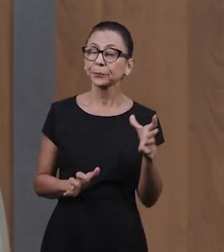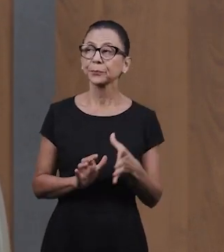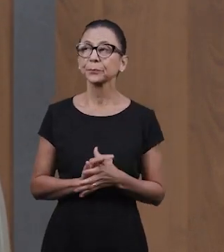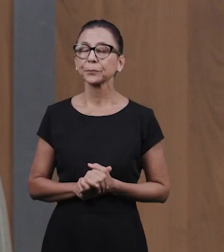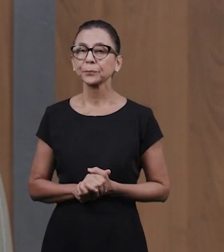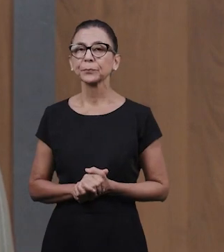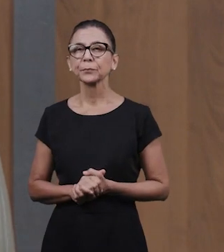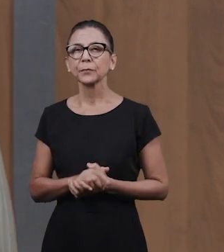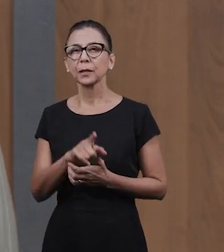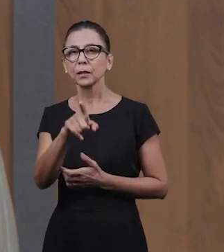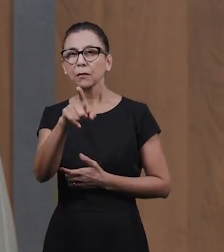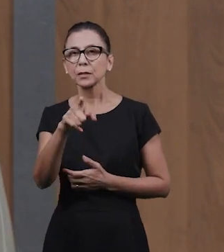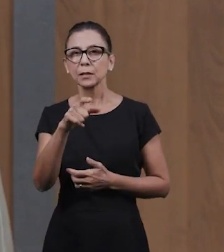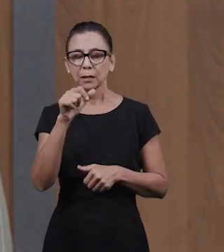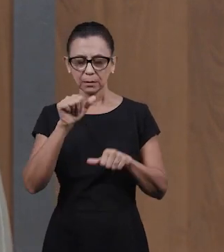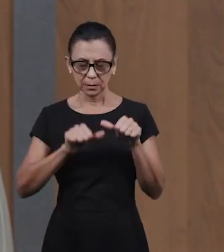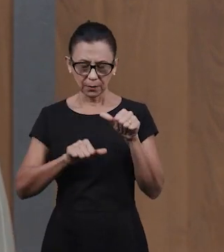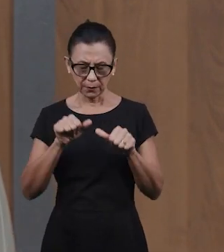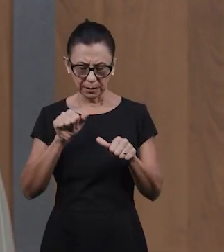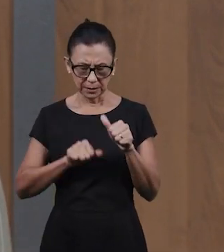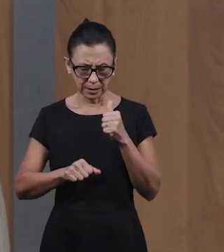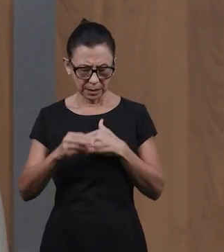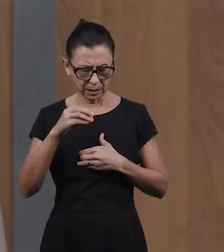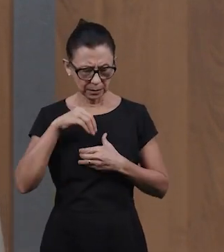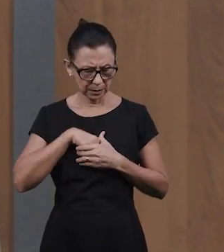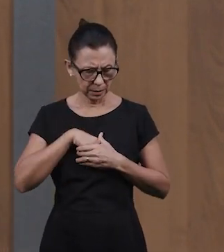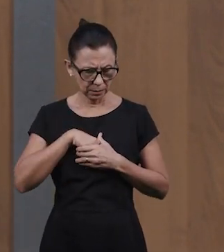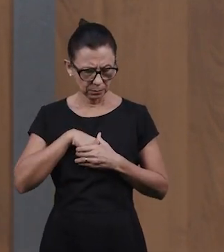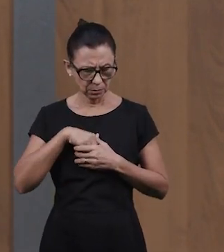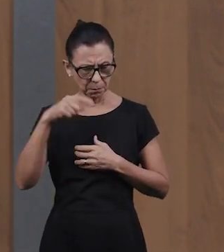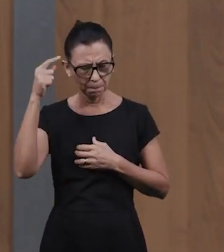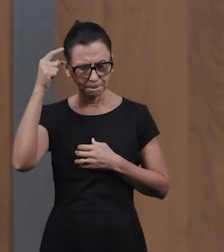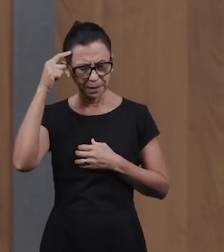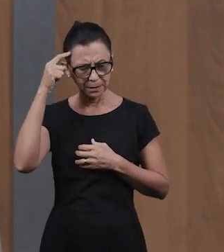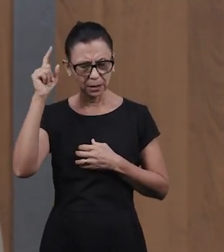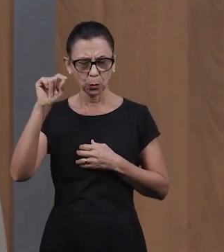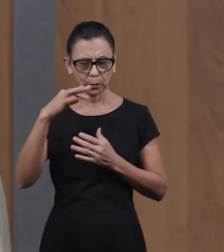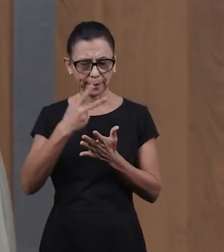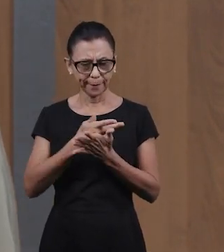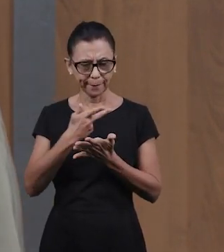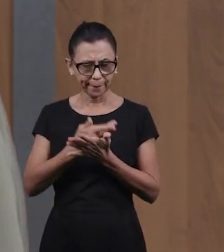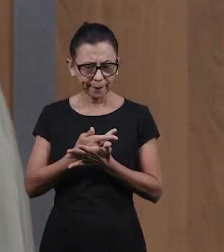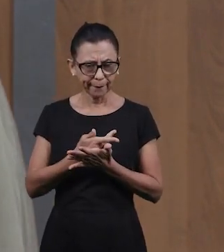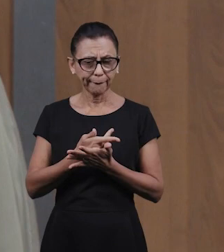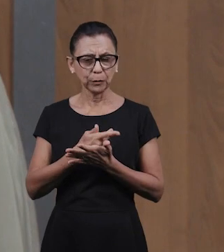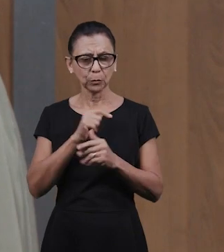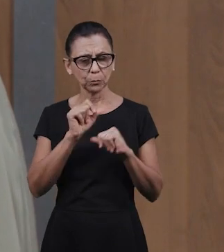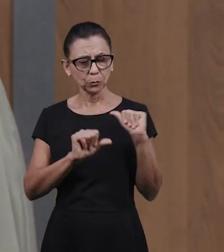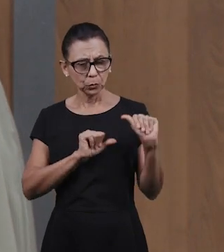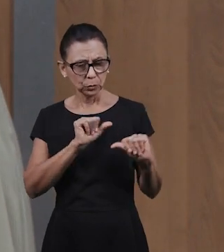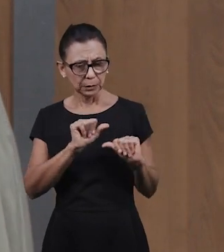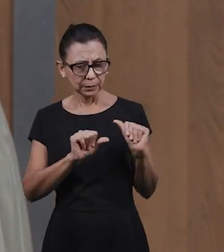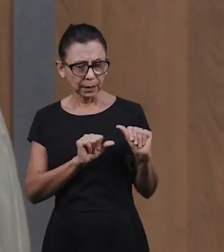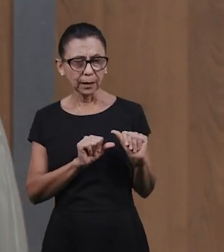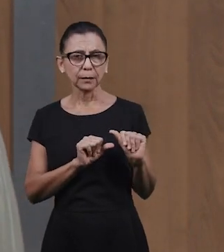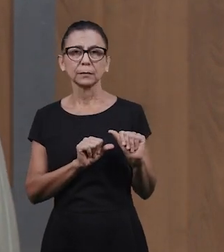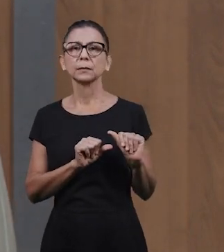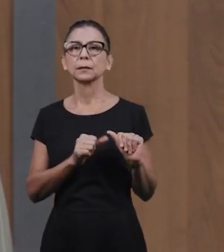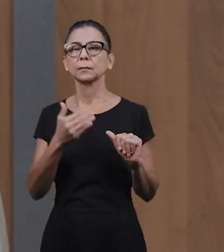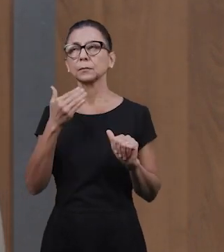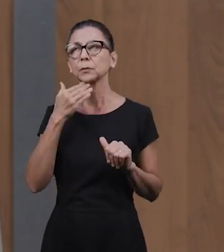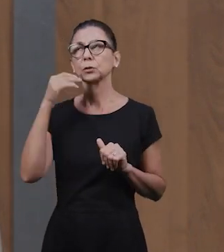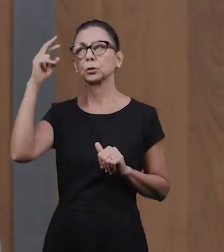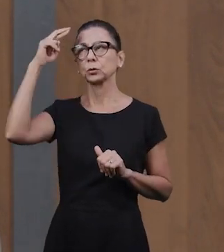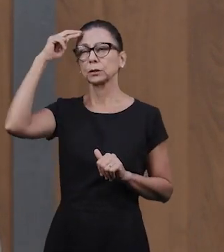regarder que chacun puisse regarder sa vie et que nous puissions demander au Seigneur qu'il renouvelle notre foi, qu'il renouvelle